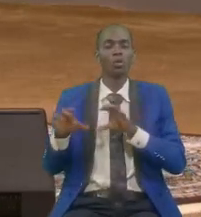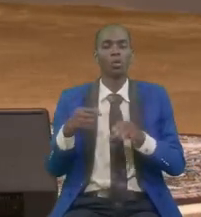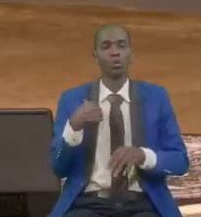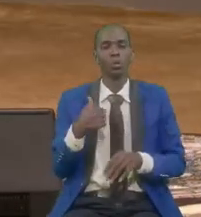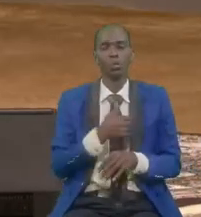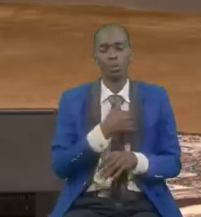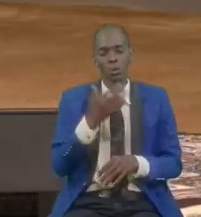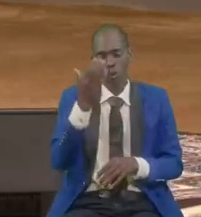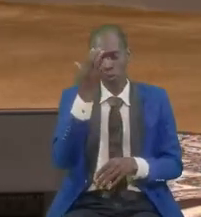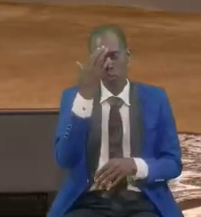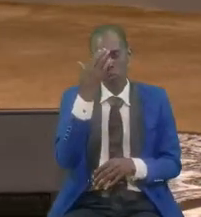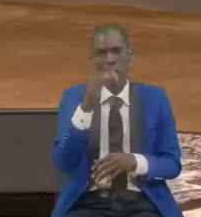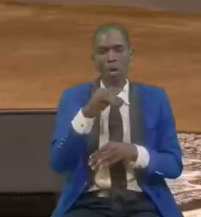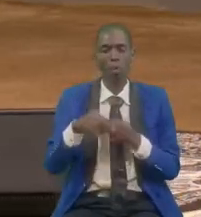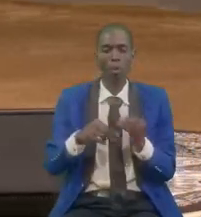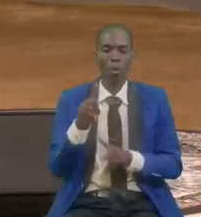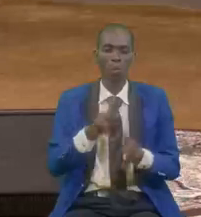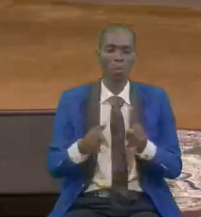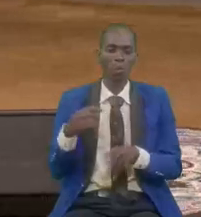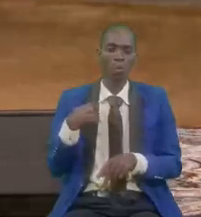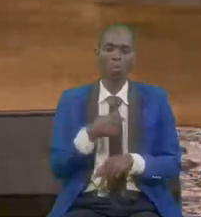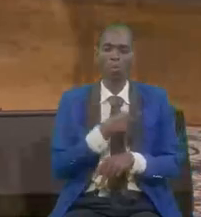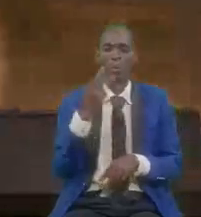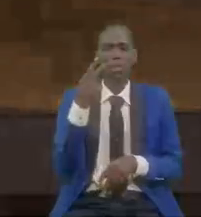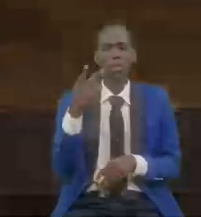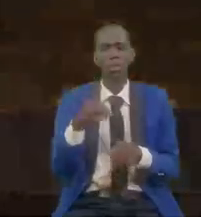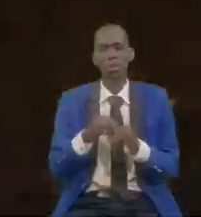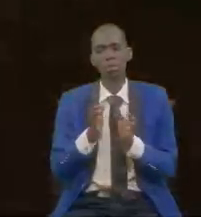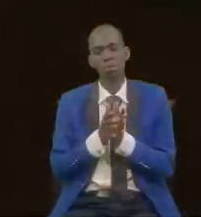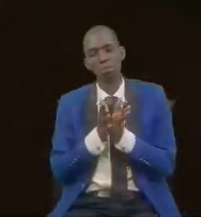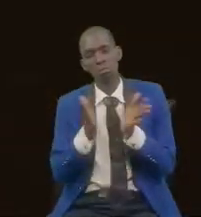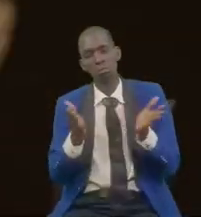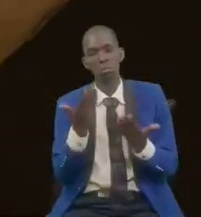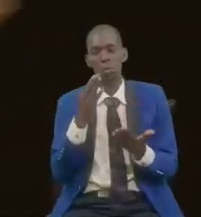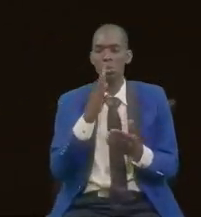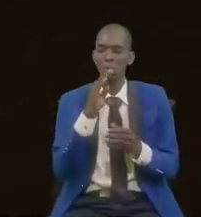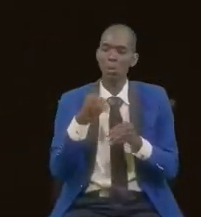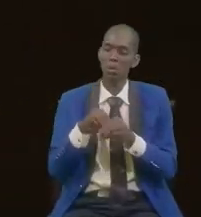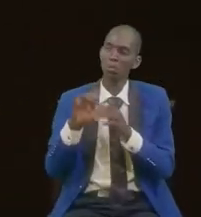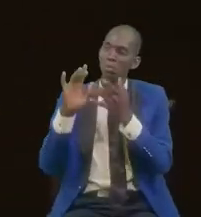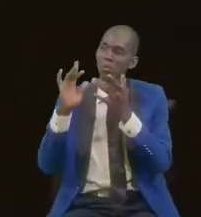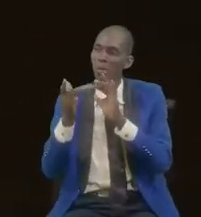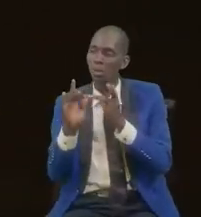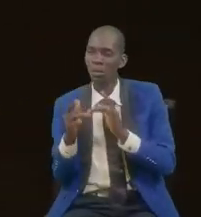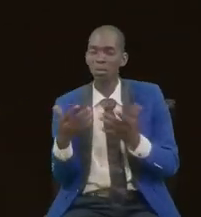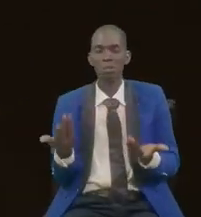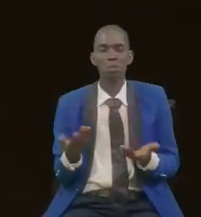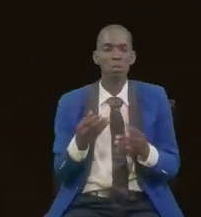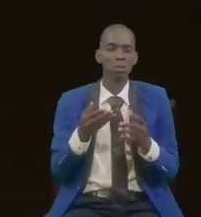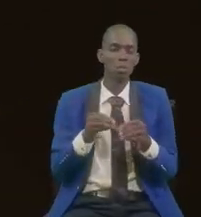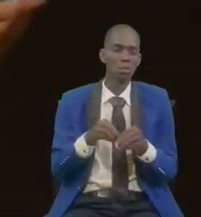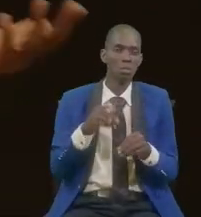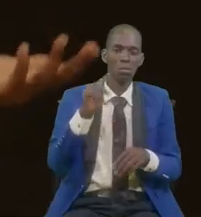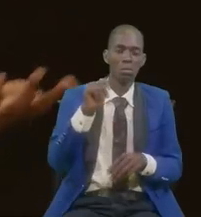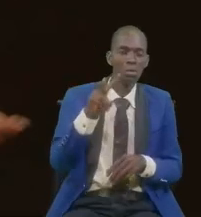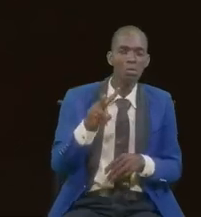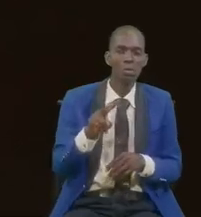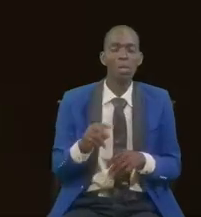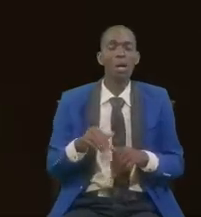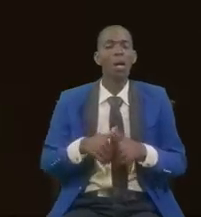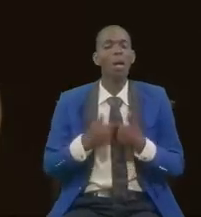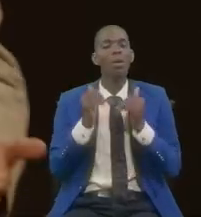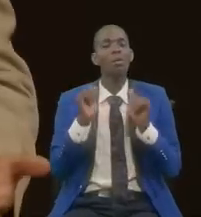savons-nous d'eux? Il y a des gens qu'on voit, les gens qu'on voit dans le public, que ce soit sur l'Internet ou bien sur les réseaux sociaux, tout ce